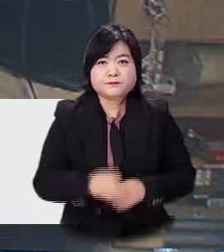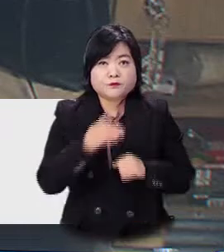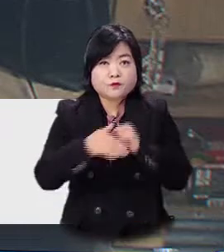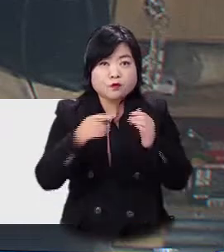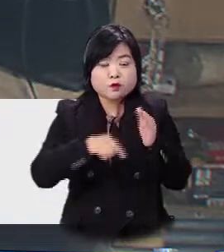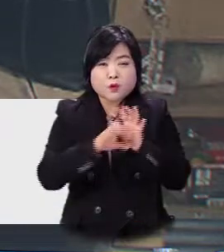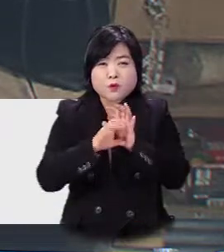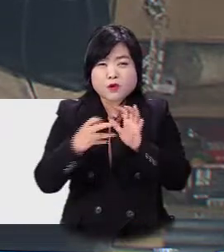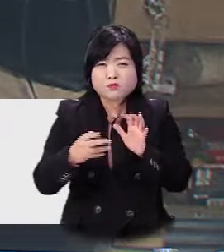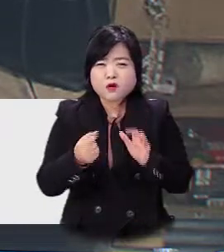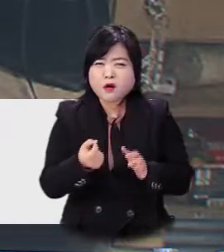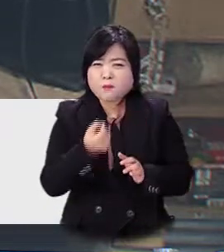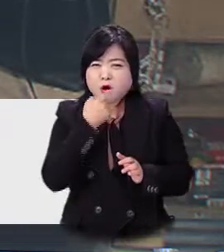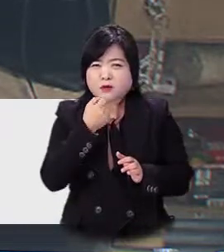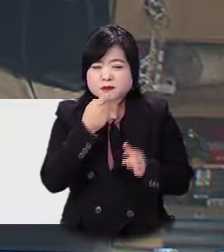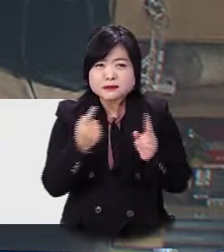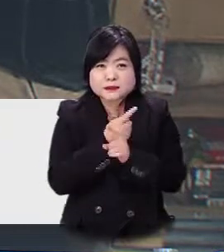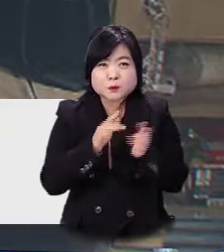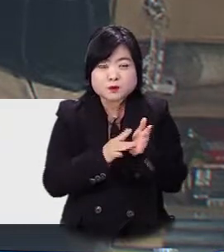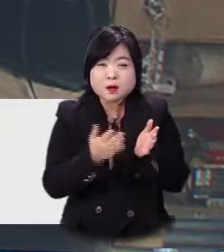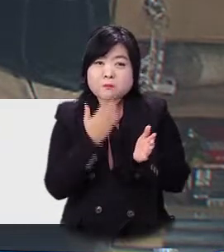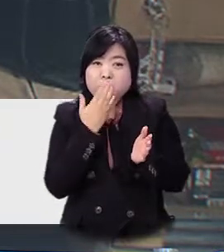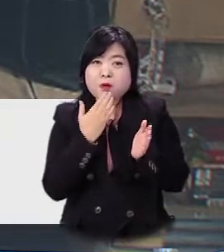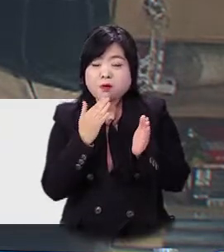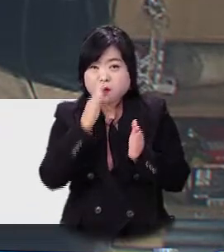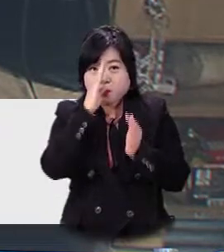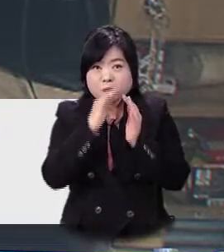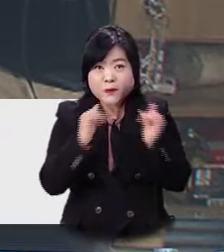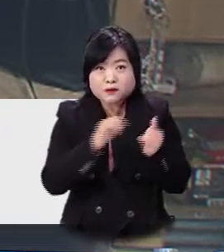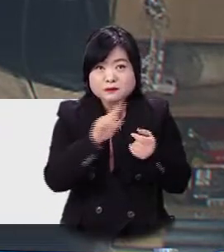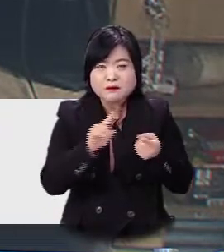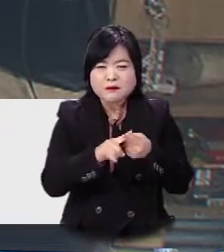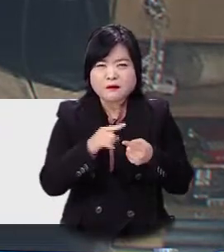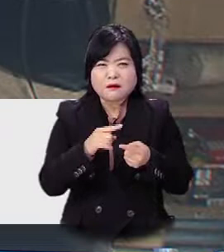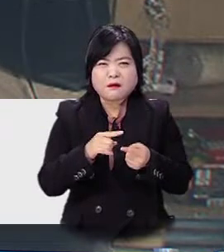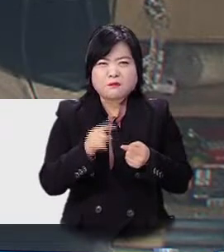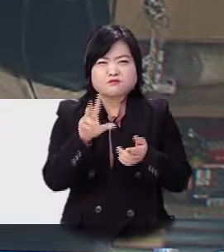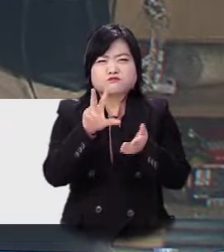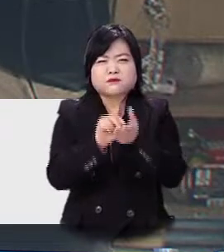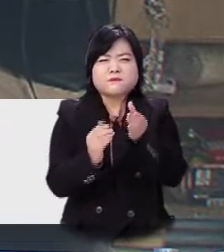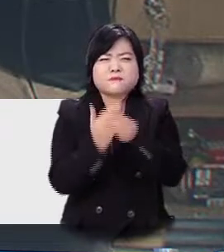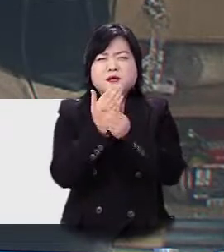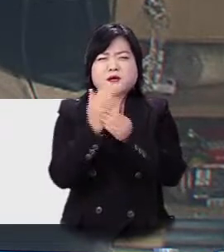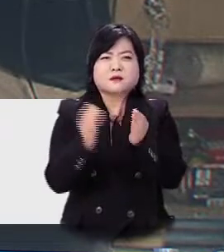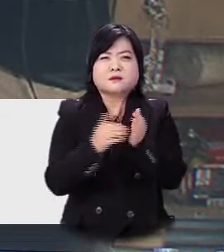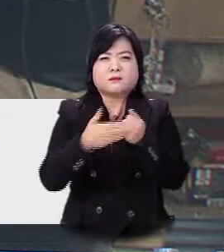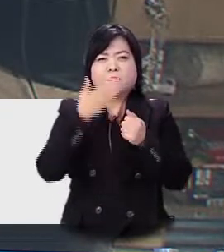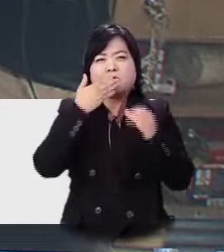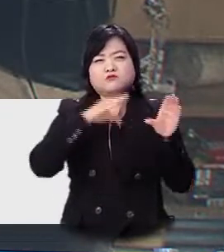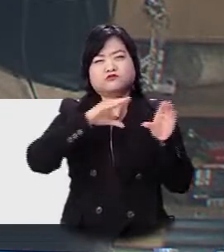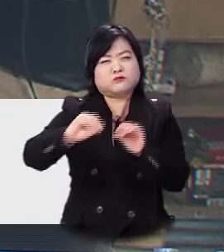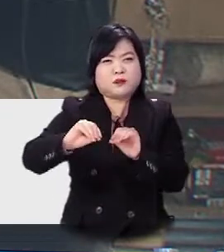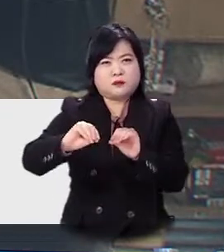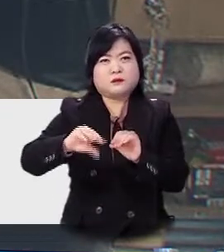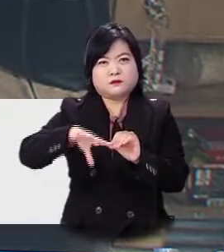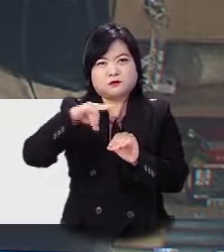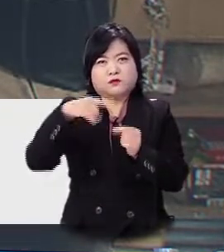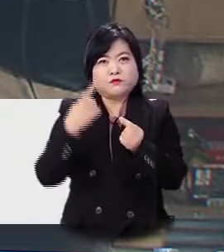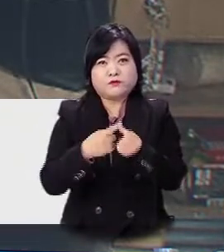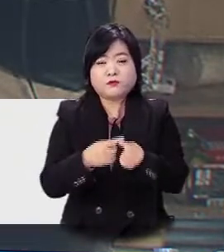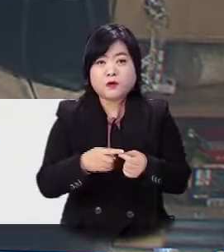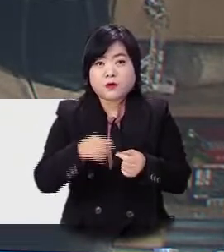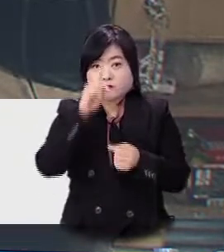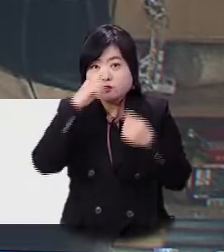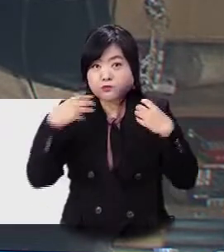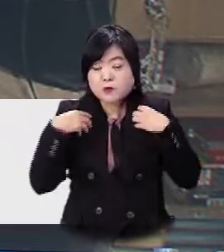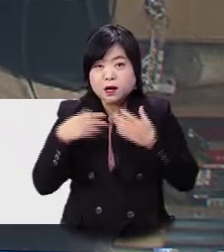대구에서 코로나19 먹는 치료제를 투약한 확진자가 이상 증세를 호소해 복용을 중단한 첫 사례가 발생했습니다. 정부가 앞으로